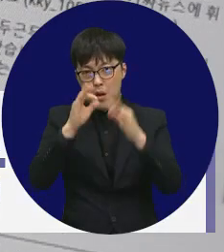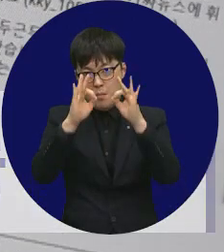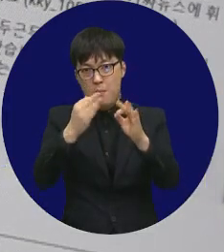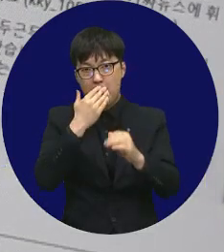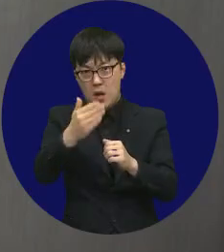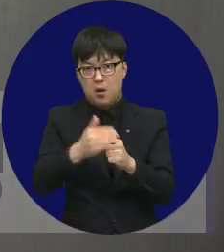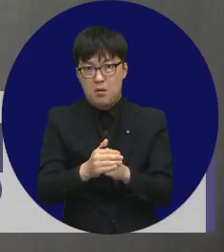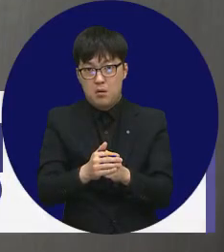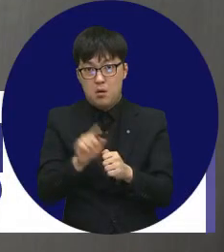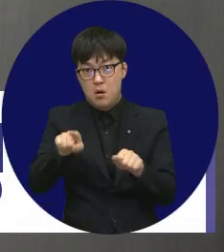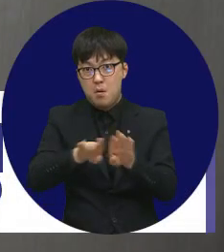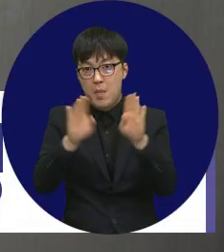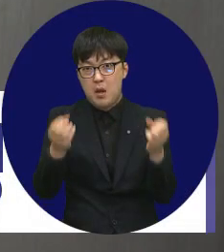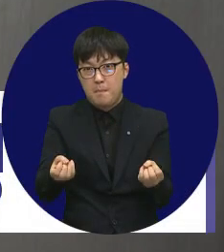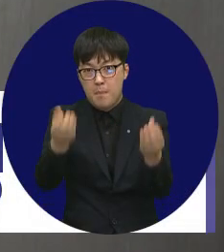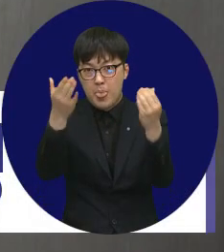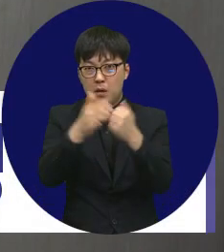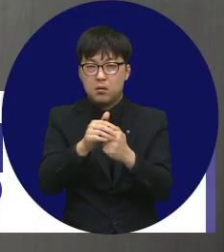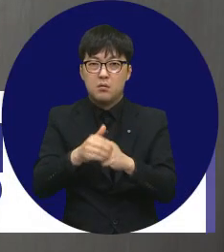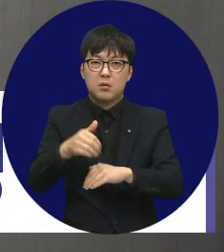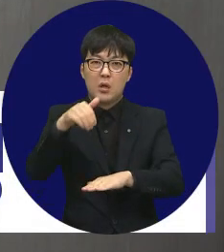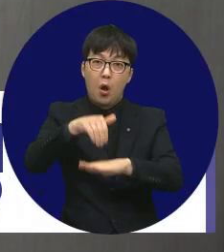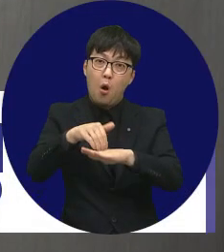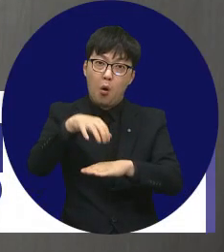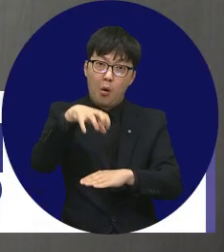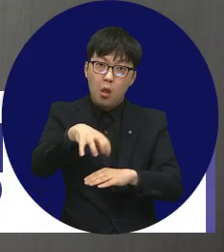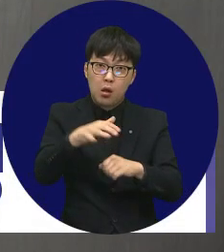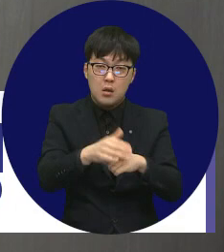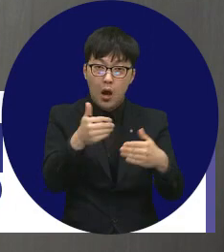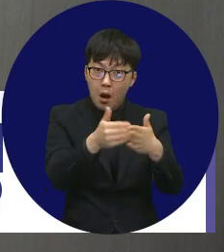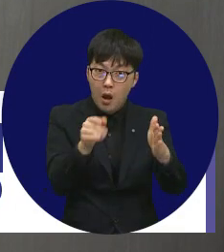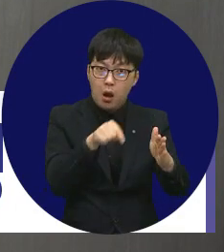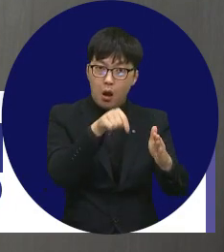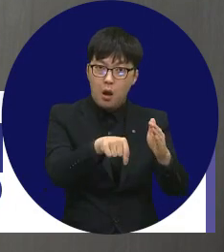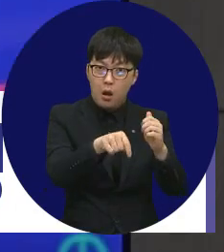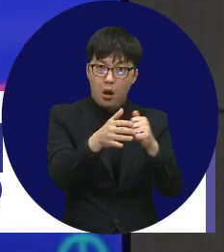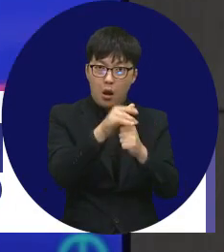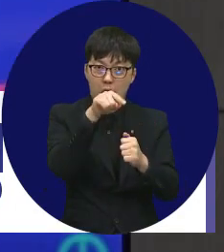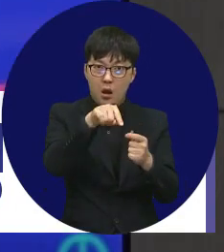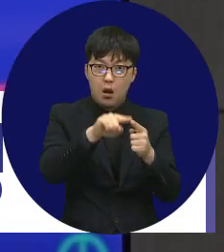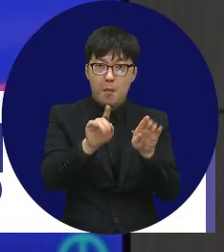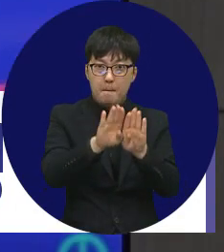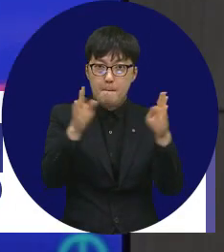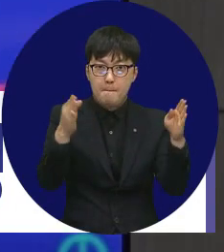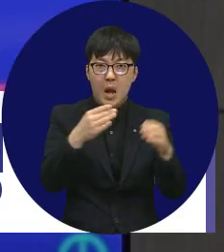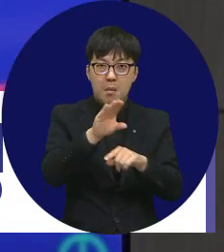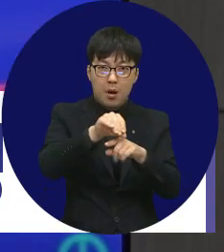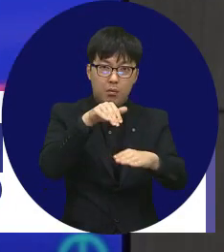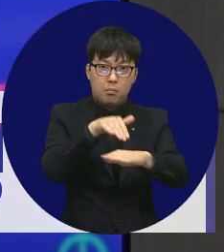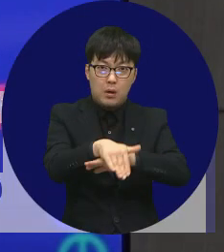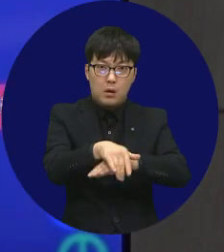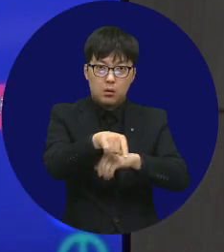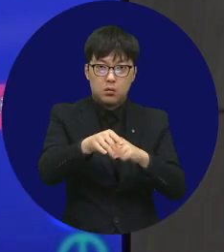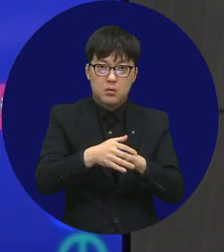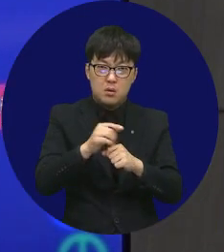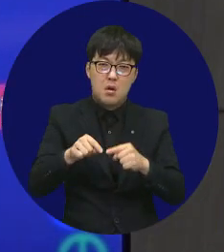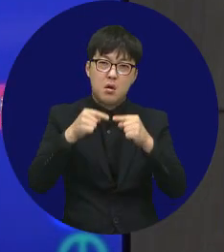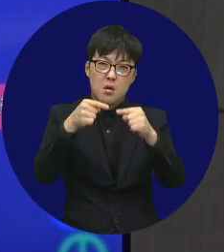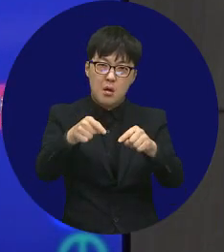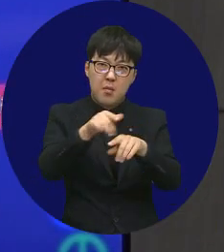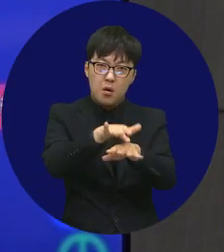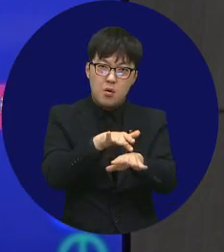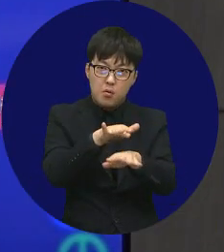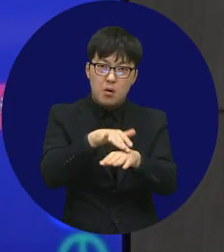있었는데요. 개막식은 선거연수원 내 실내 특선 스튜디오에서 개막 방송 형태로 진행해 행사 참여